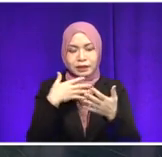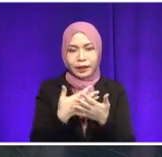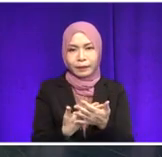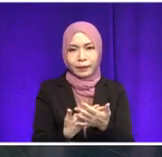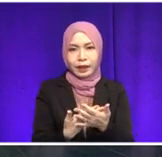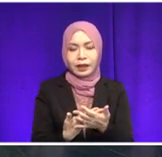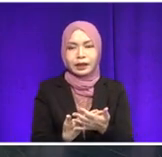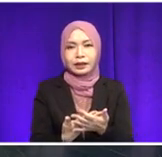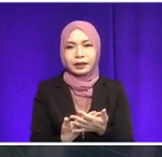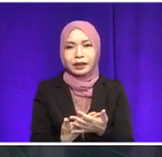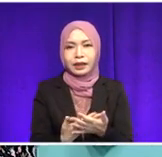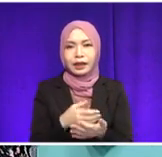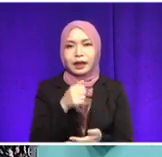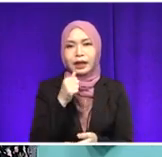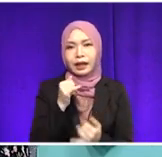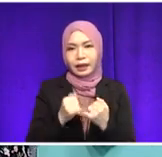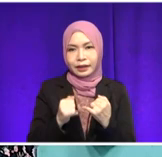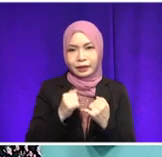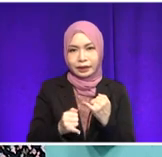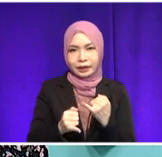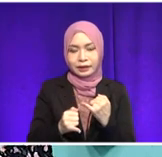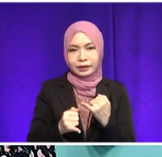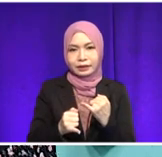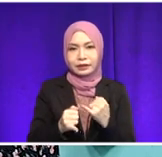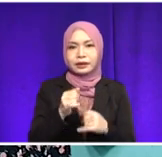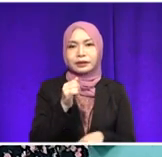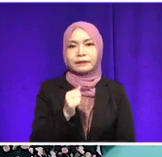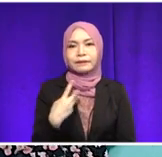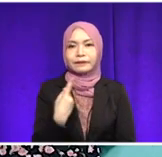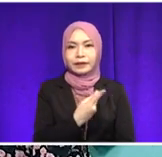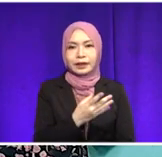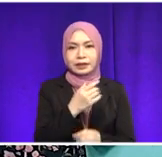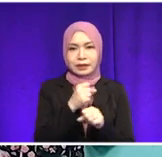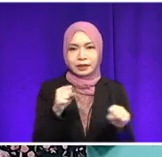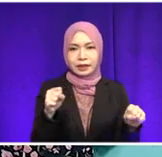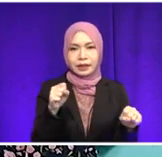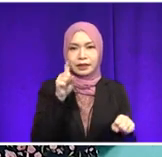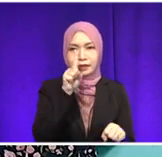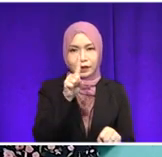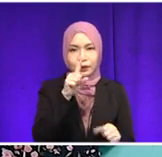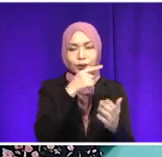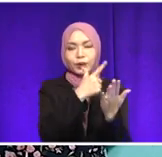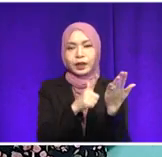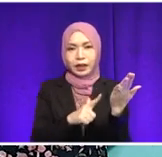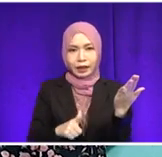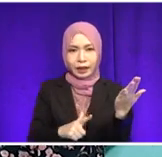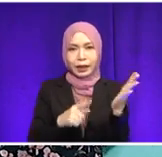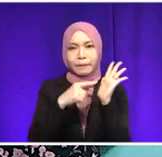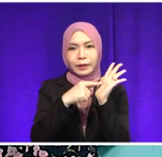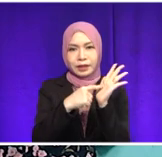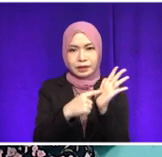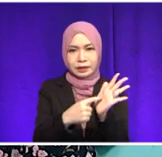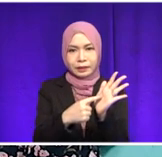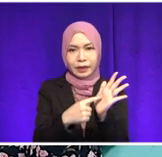lakaran sehingga akhirnya nanti kita akan menyediakan satu lakaran persembahan ini maksudnya